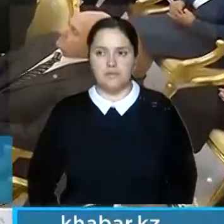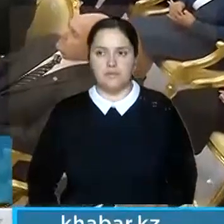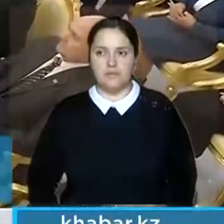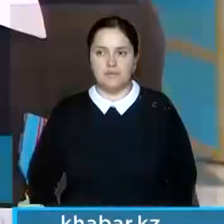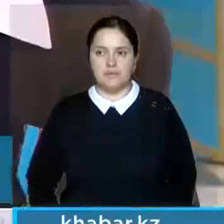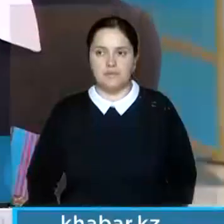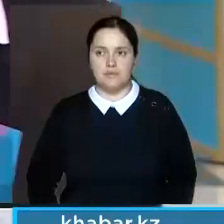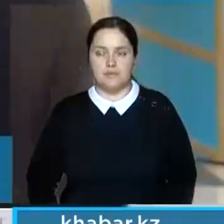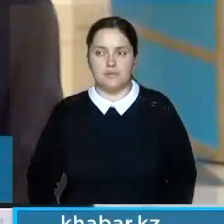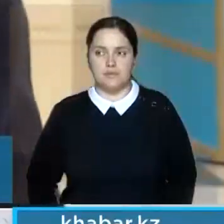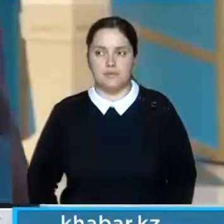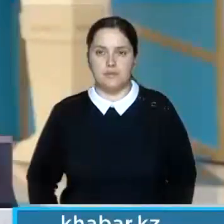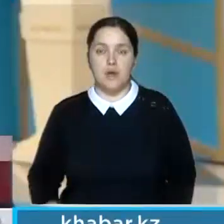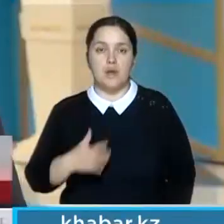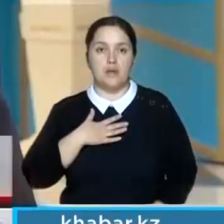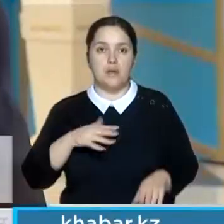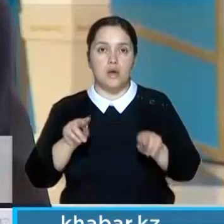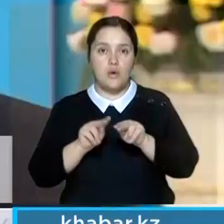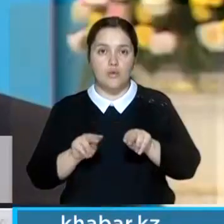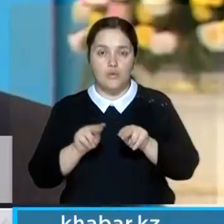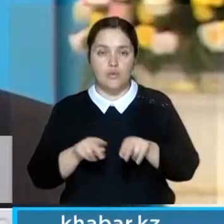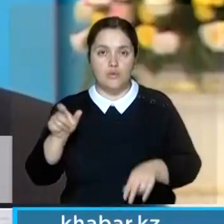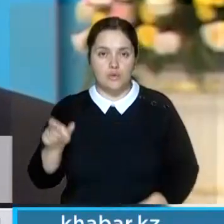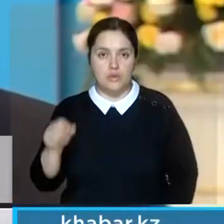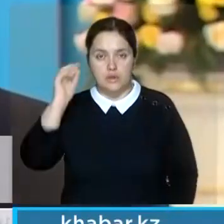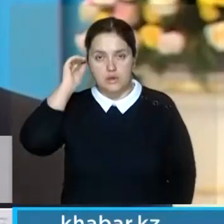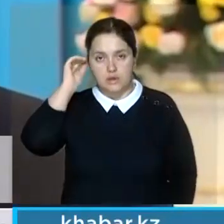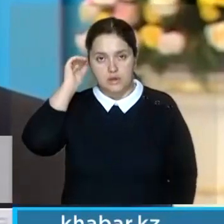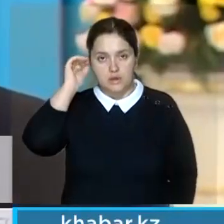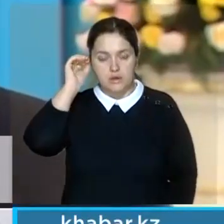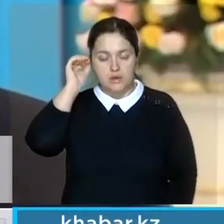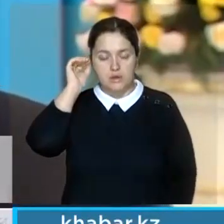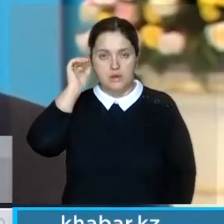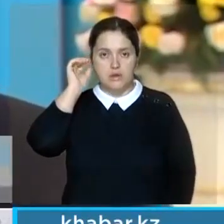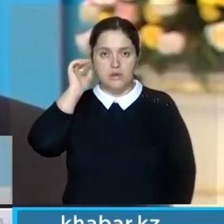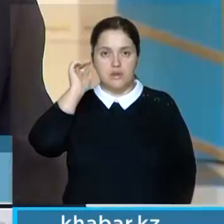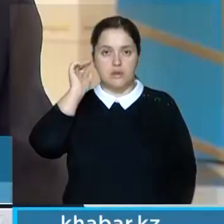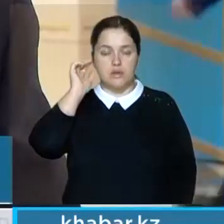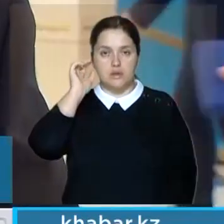Я учитель с большим стажем. Работала 50 лет и до сих пор